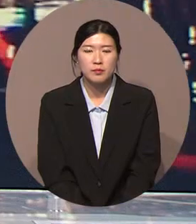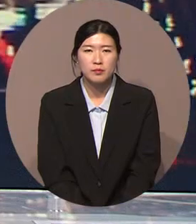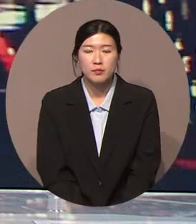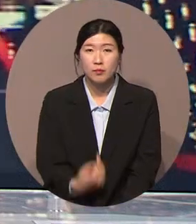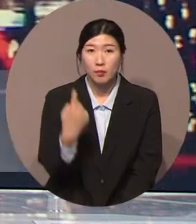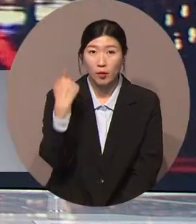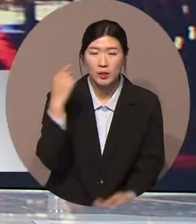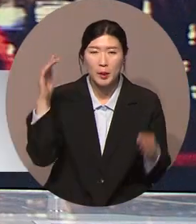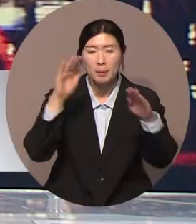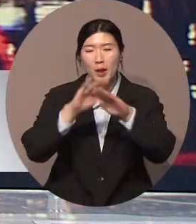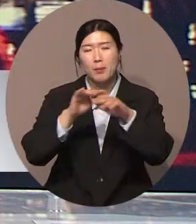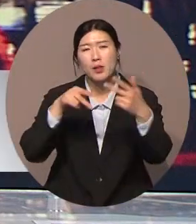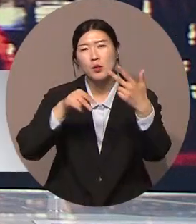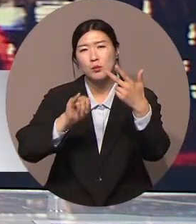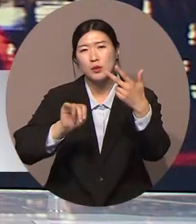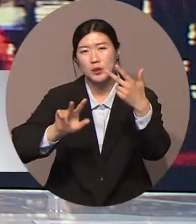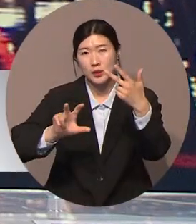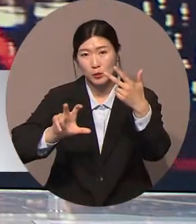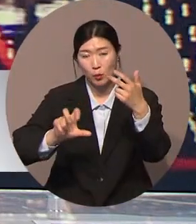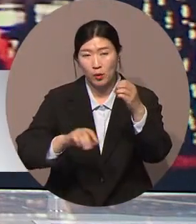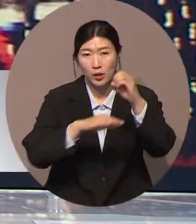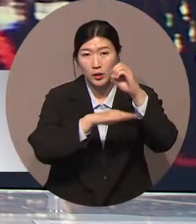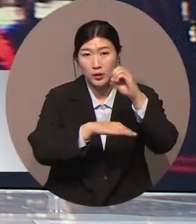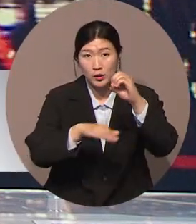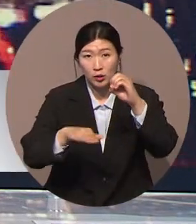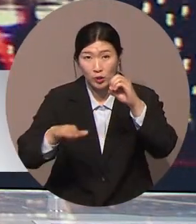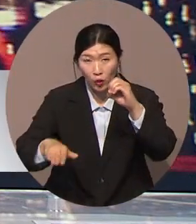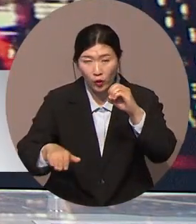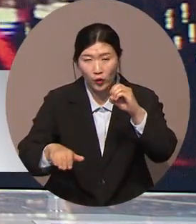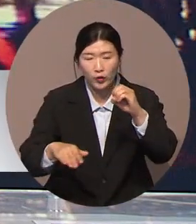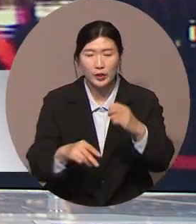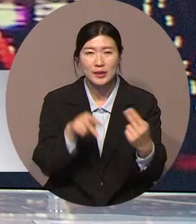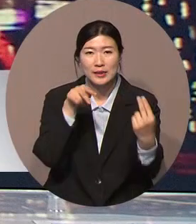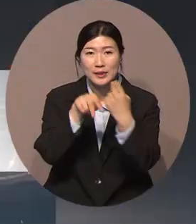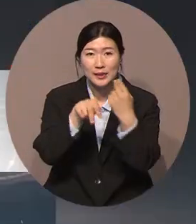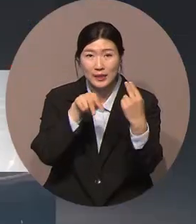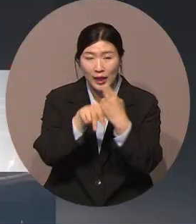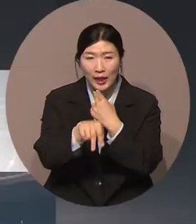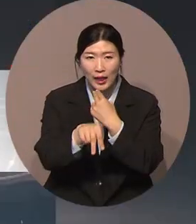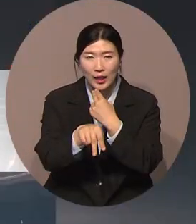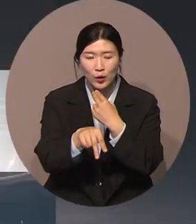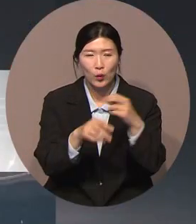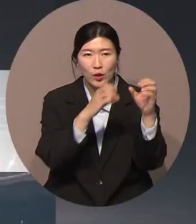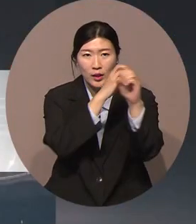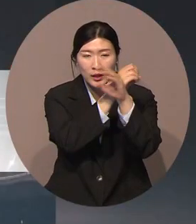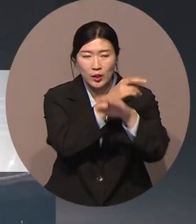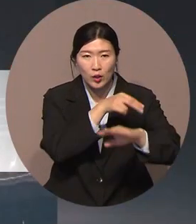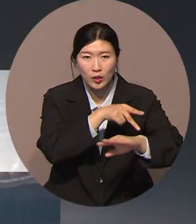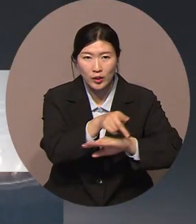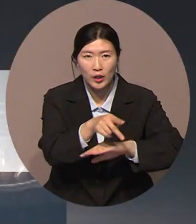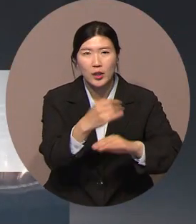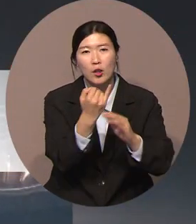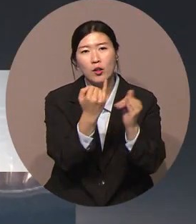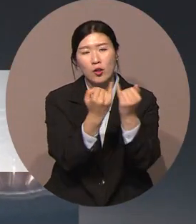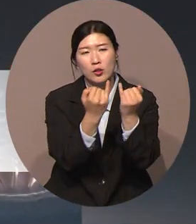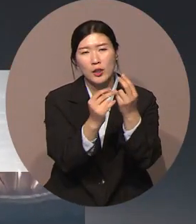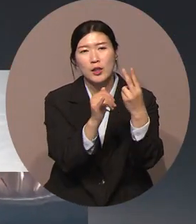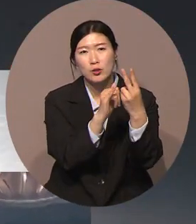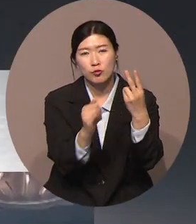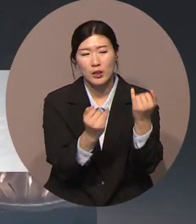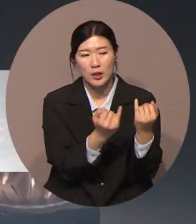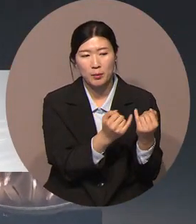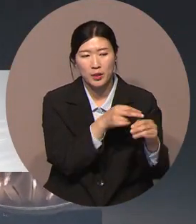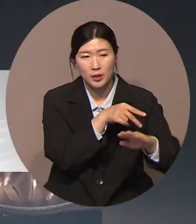어제 저녁 7시 25분 쯤 서천군 장항읍의 한 왕복 4차선 도로에서 길을 건너던 60대 여성 등 두 명이